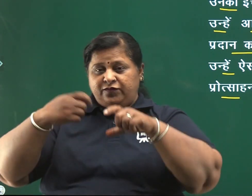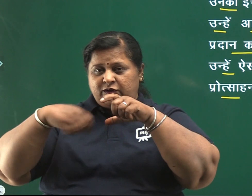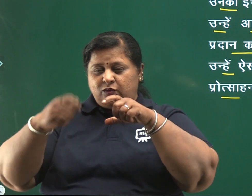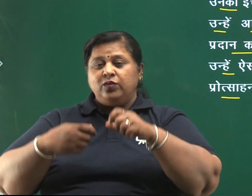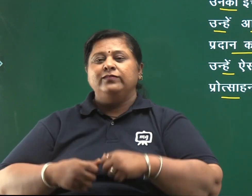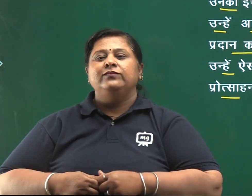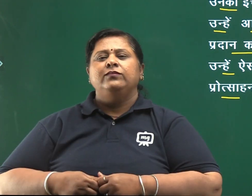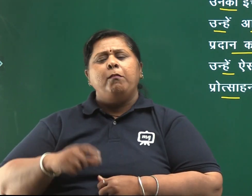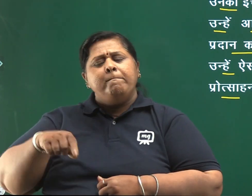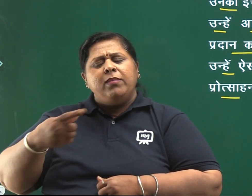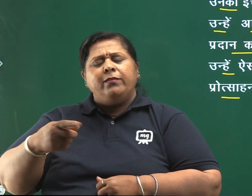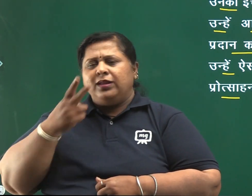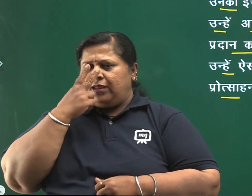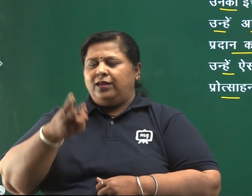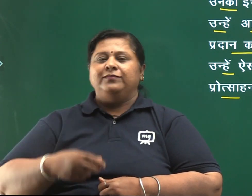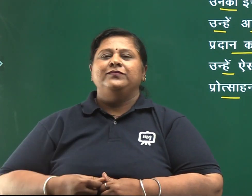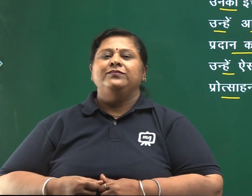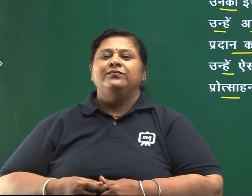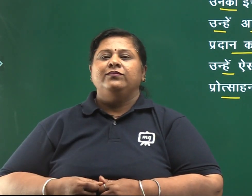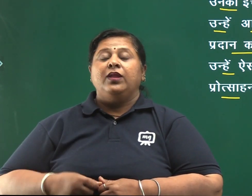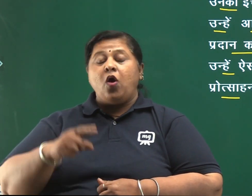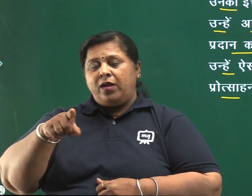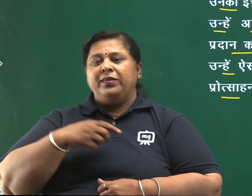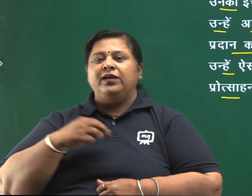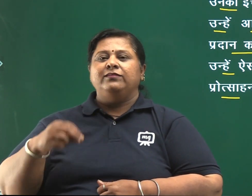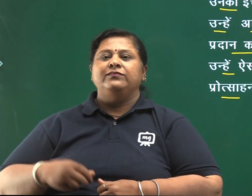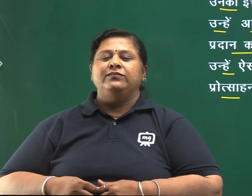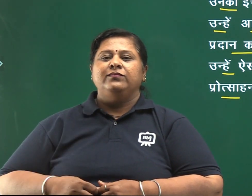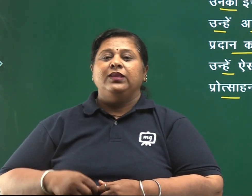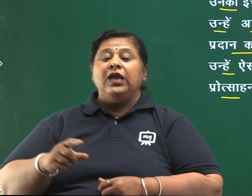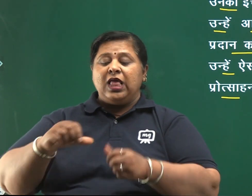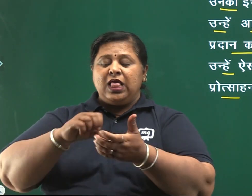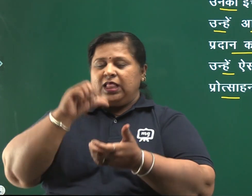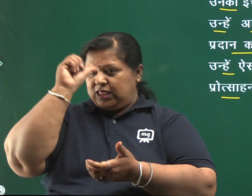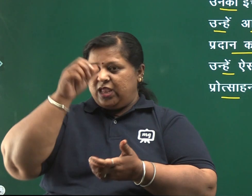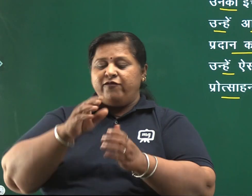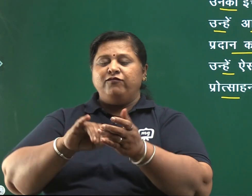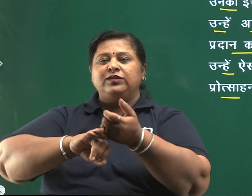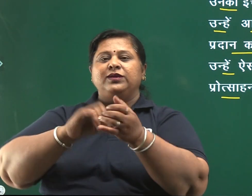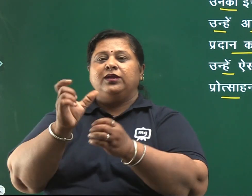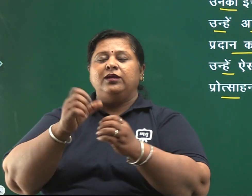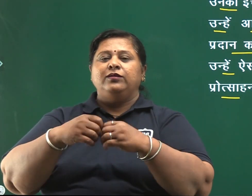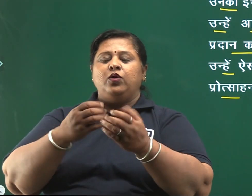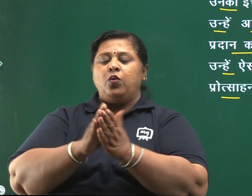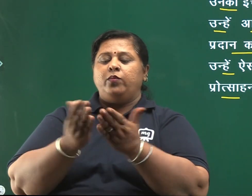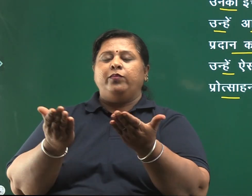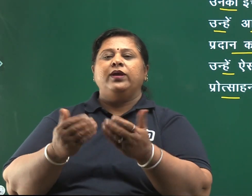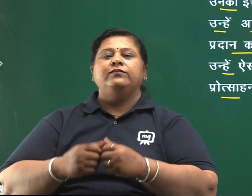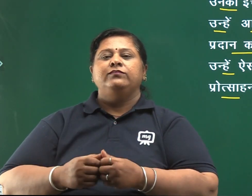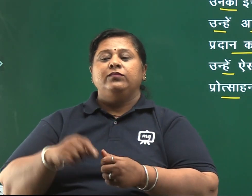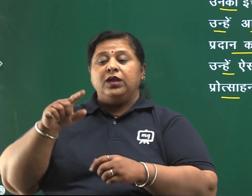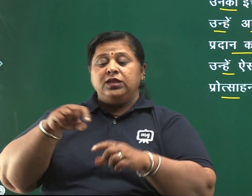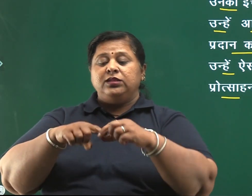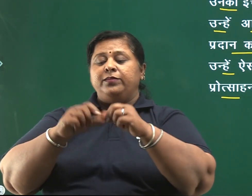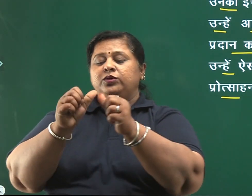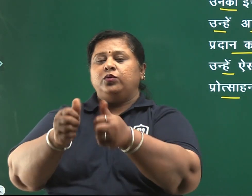को बार बार देखें और अपनी हिंदी विषय की नोटबुक में इन